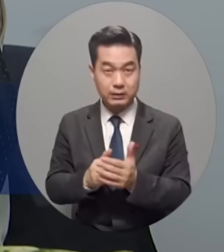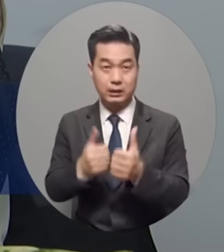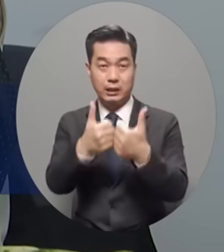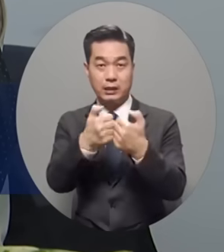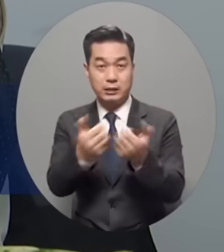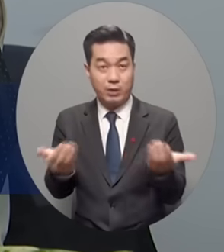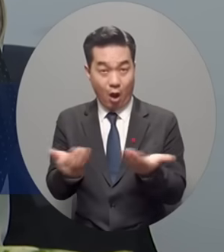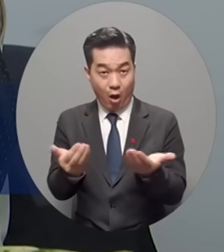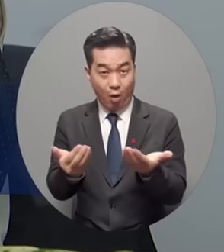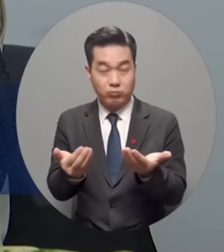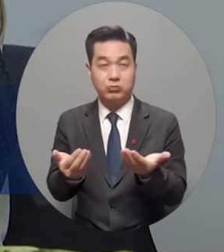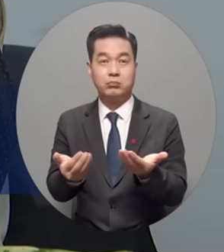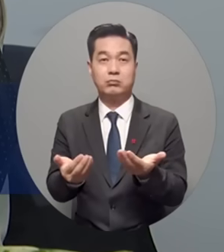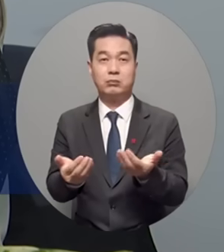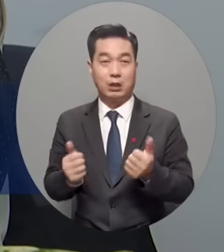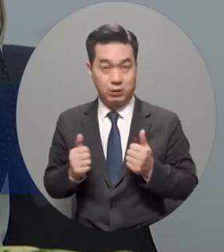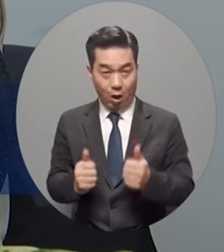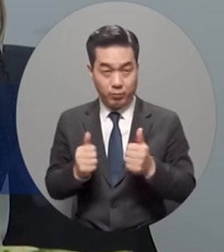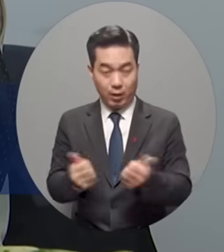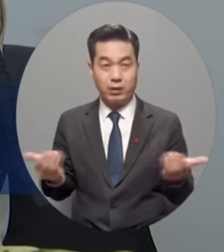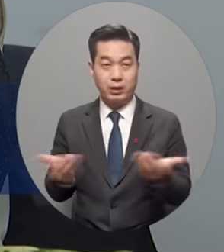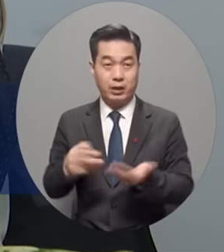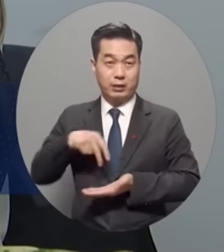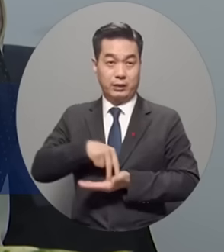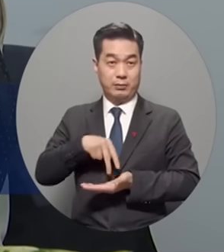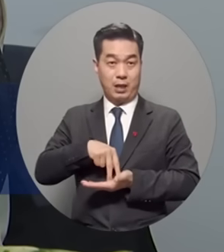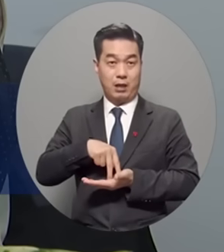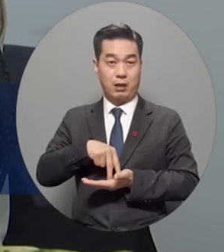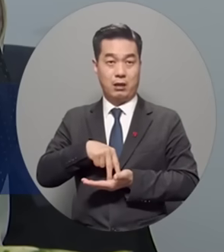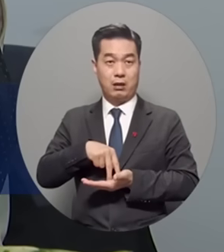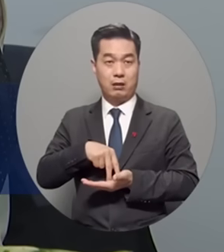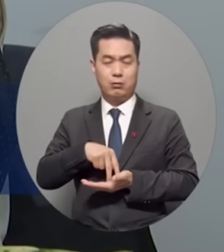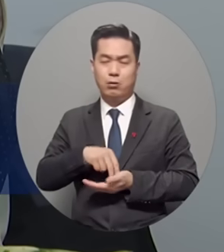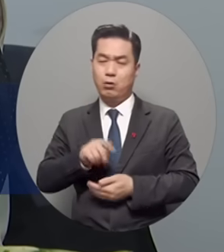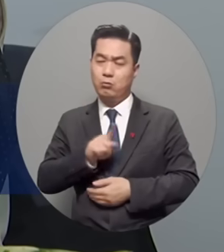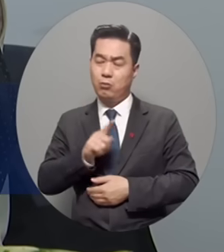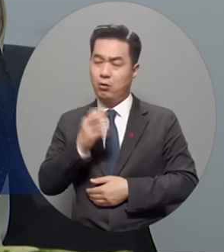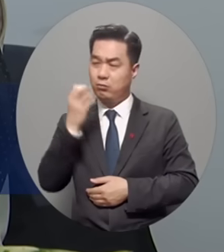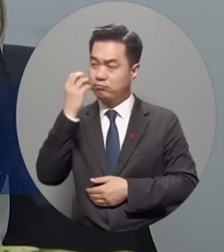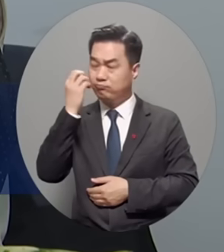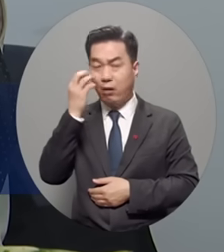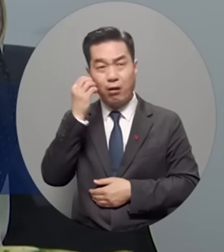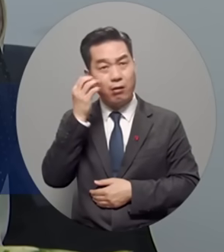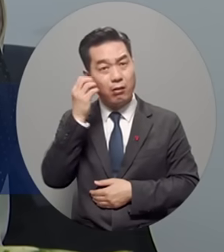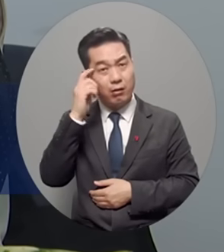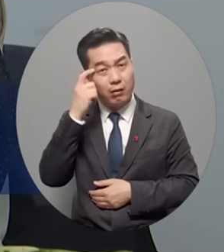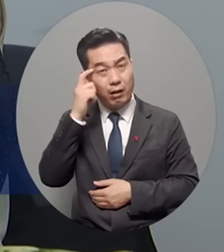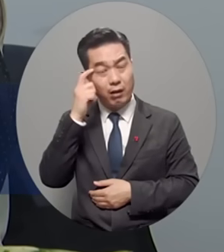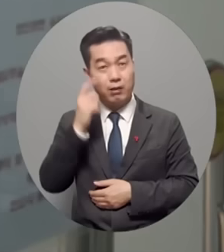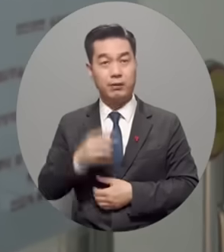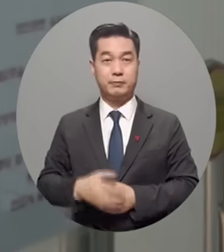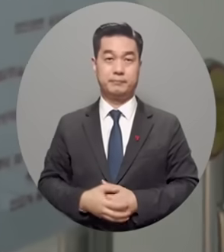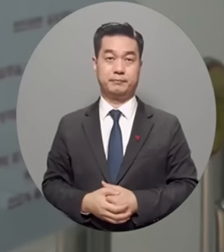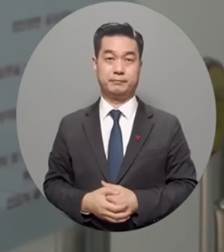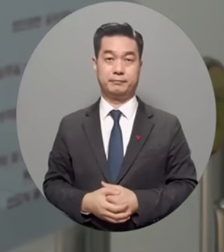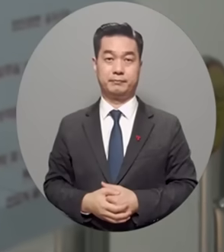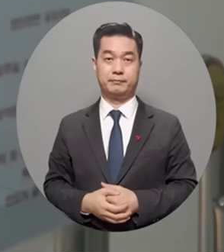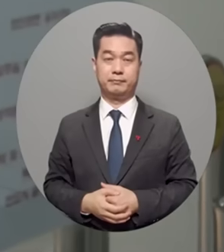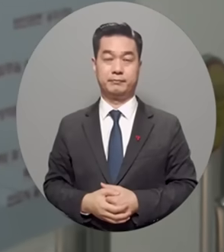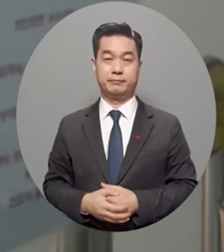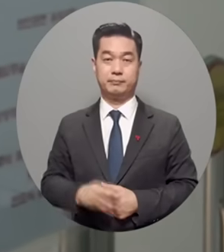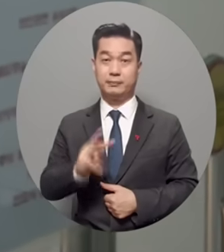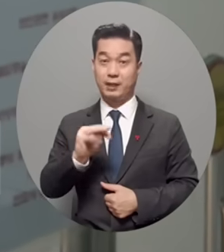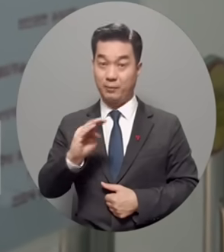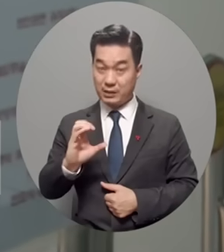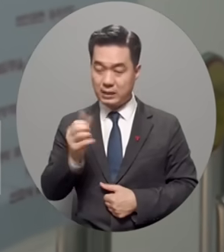업무를 업으로 삼고 여기서 일해왔던 직원들 입장에서는 무언가 이상하다라는 생각은 많이 들었을 겁니다. MBC는